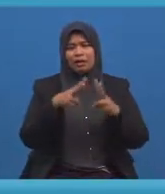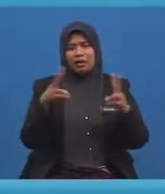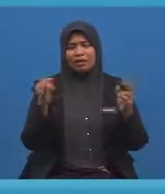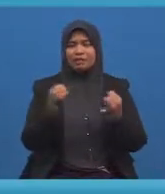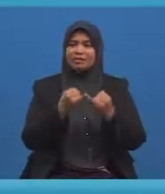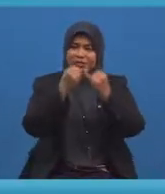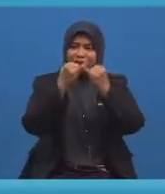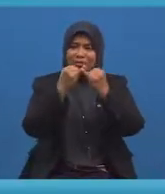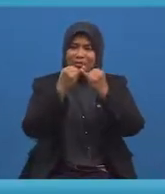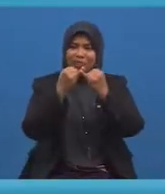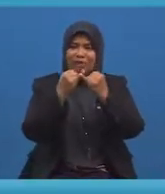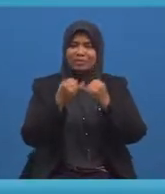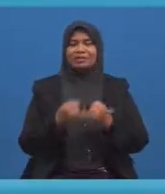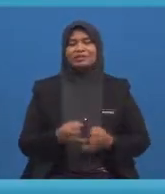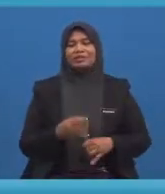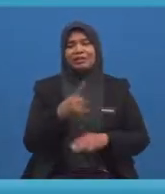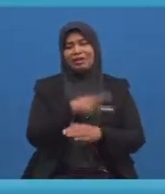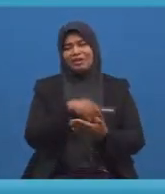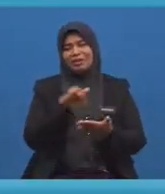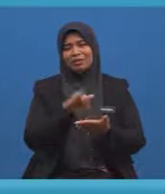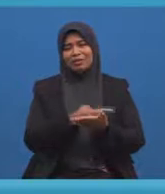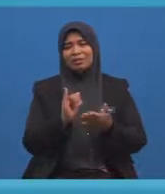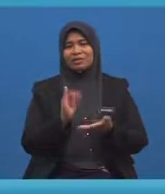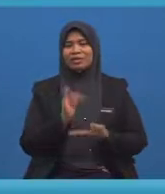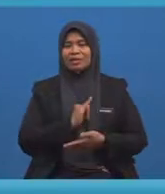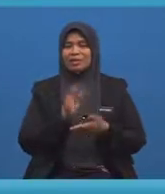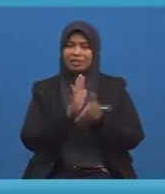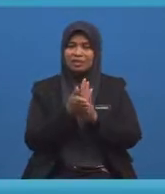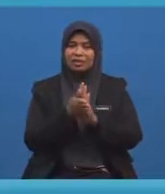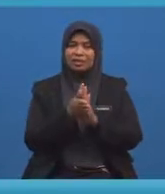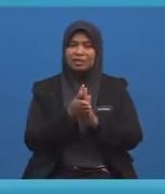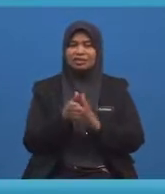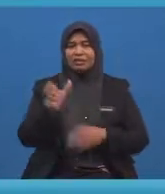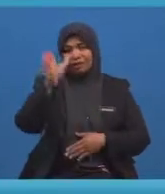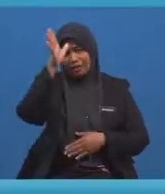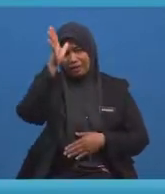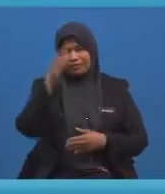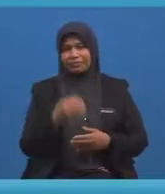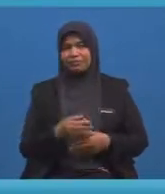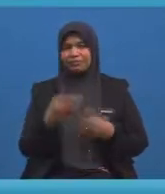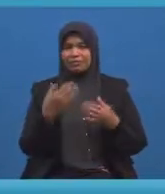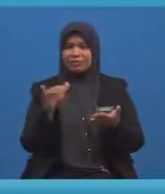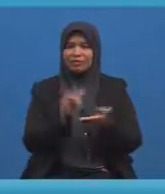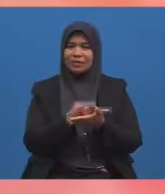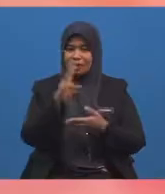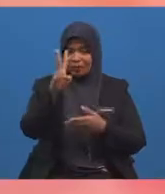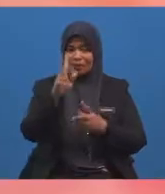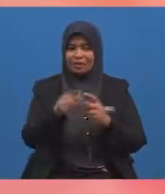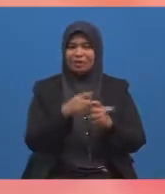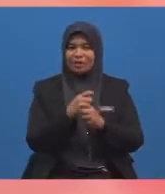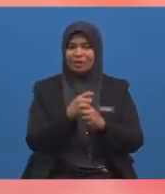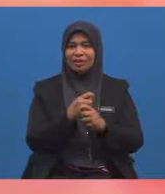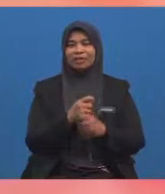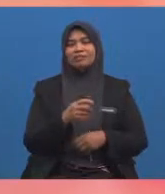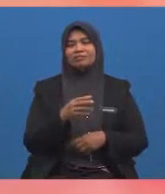hari saya menjadi seorang ayah. Dan 2 tahun lagi selepas itu, isteri saya